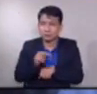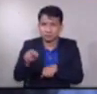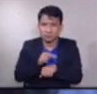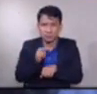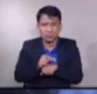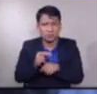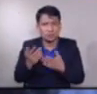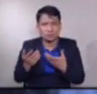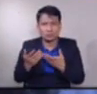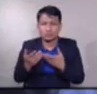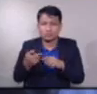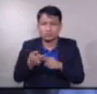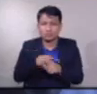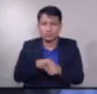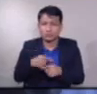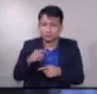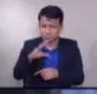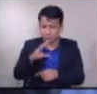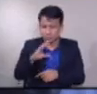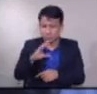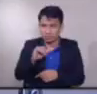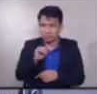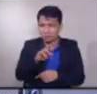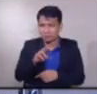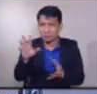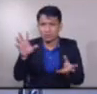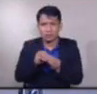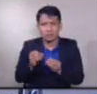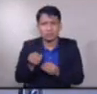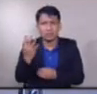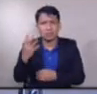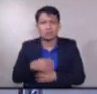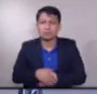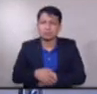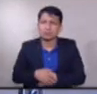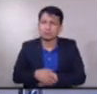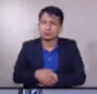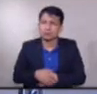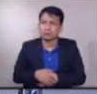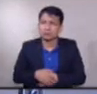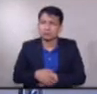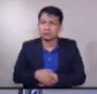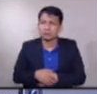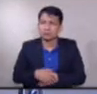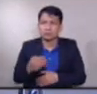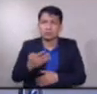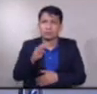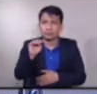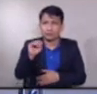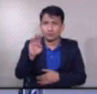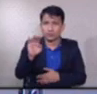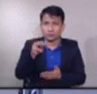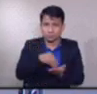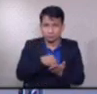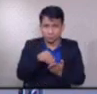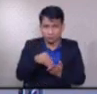mula Cordillera Region. Oh, ilan 'yon? That is hanggang Karagat Abang Samora is